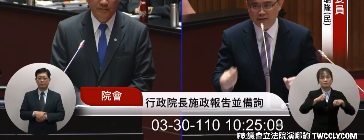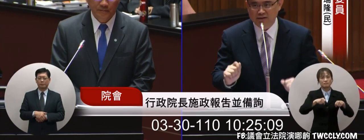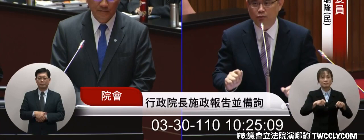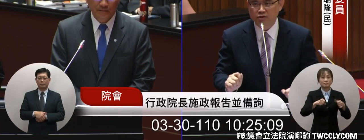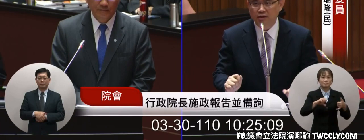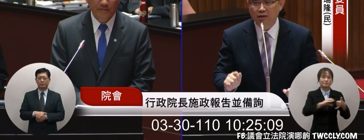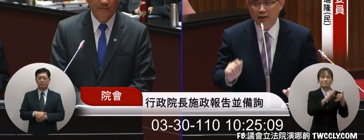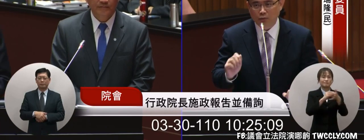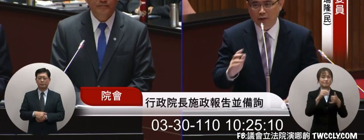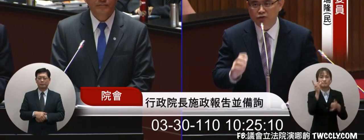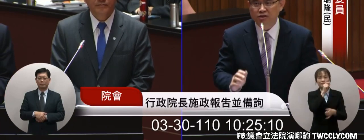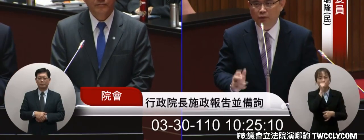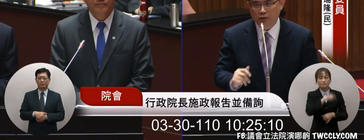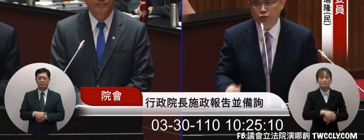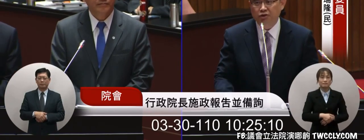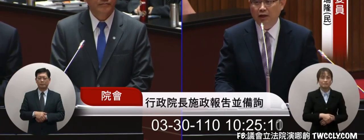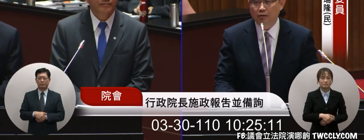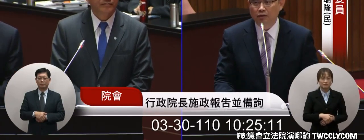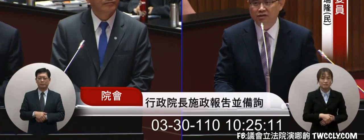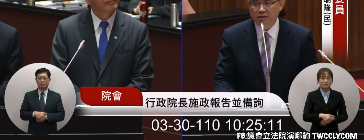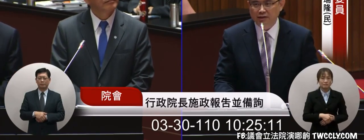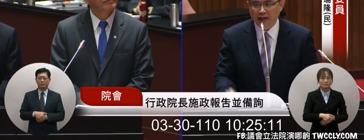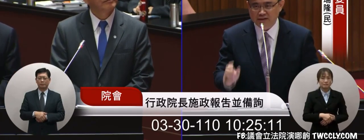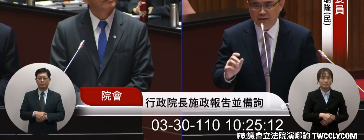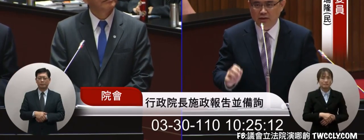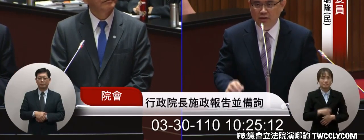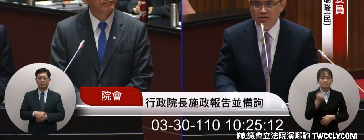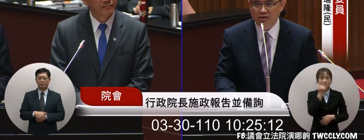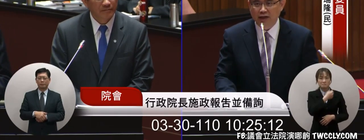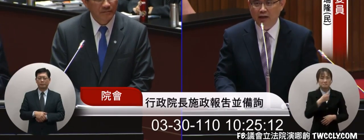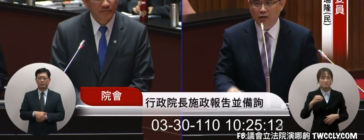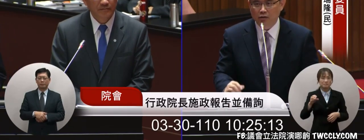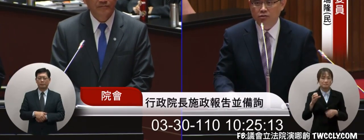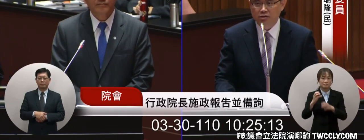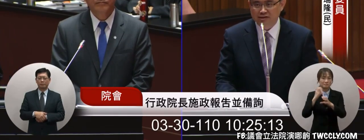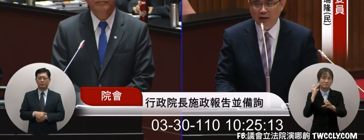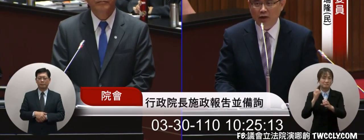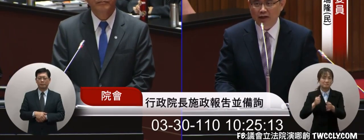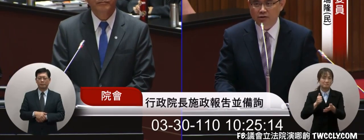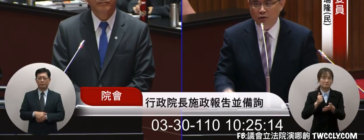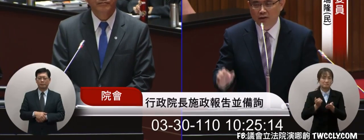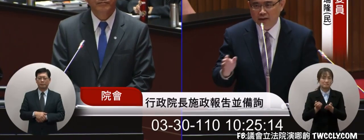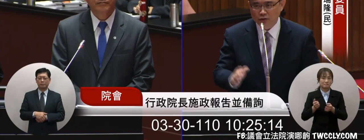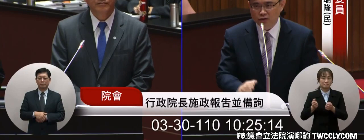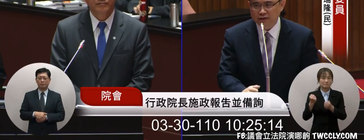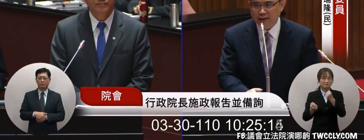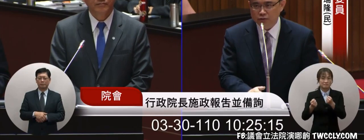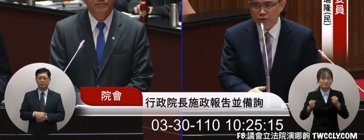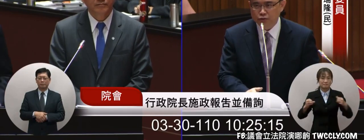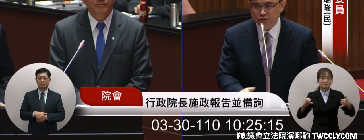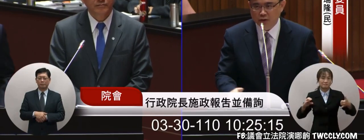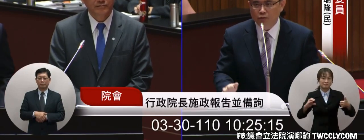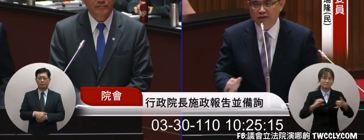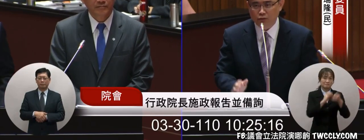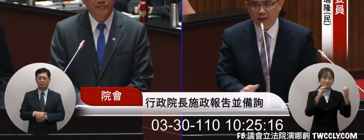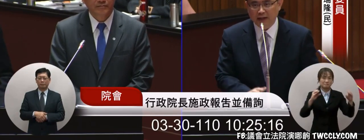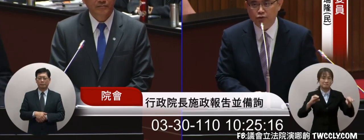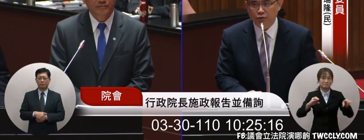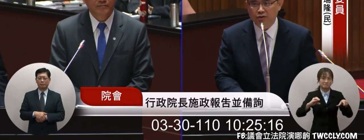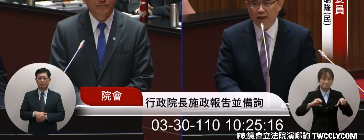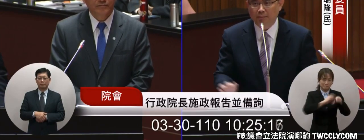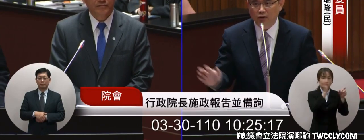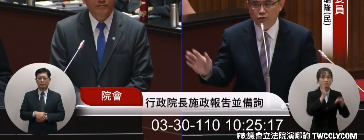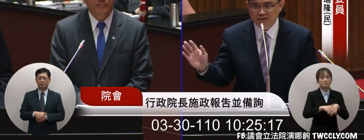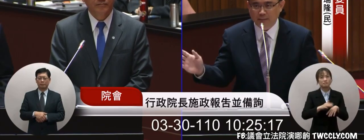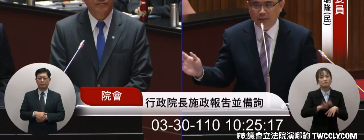趕托人一定騎摩托車那萬一運氣不好就遇到這個大型的車輛傷亡嚴重那有了這個大眾運輸以後我想